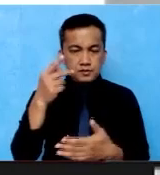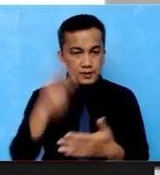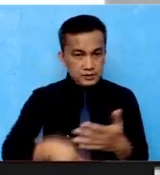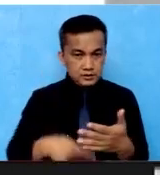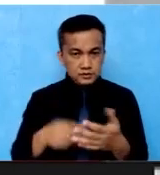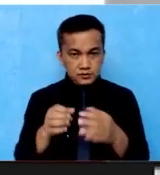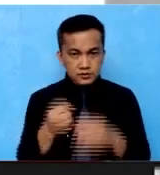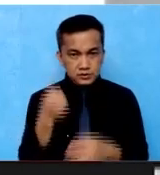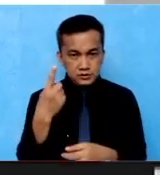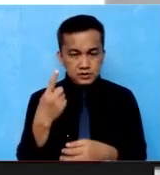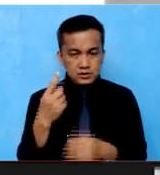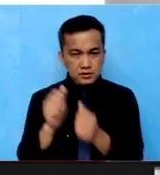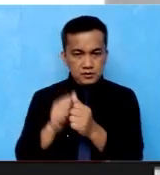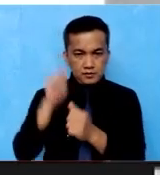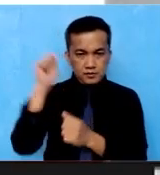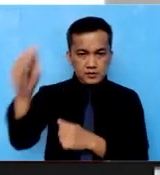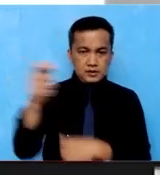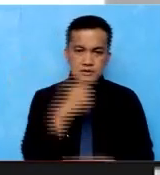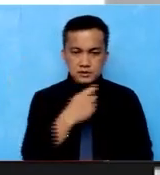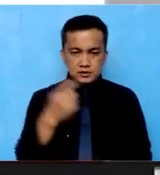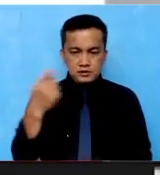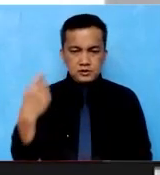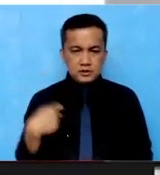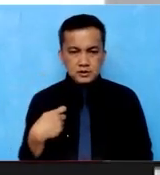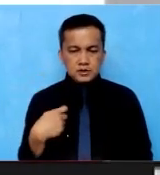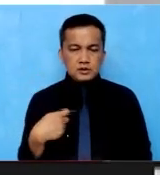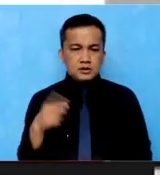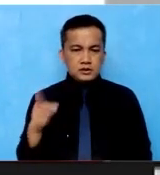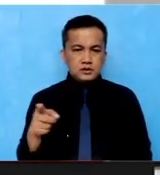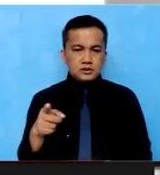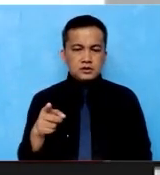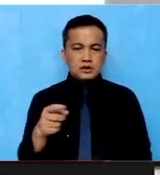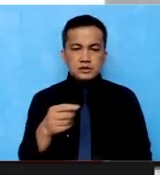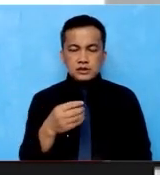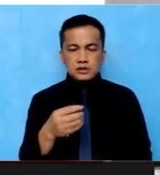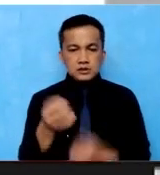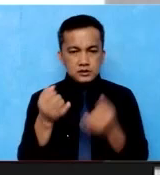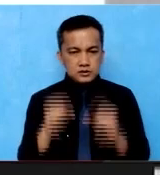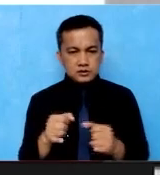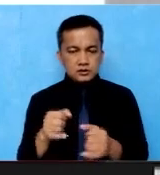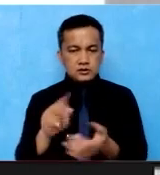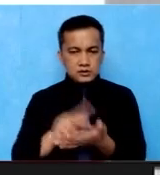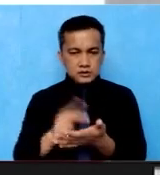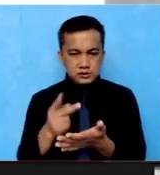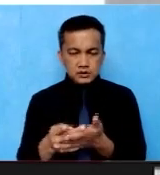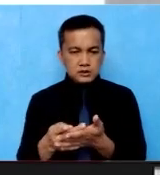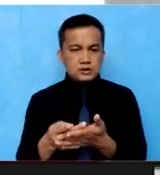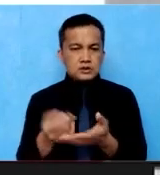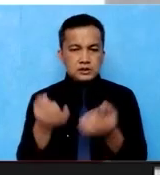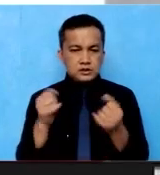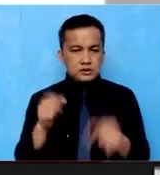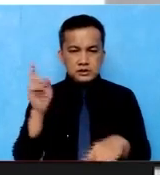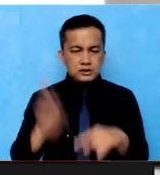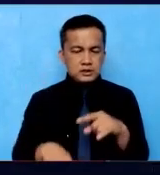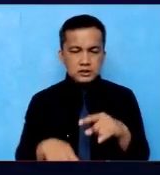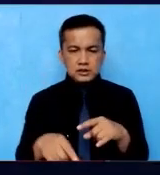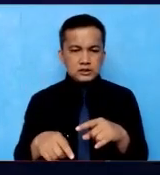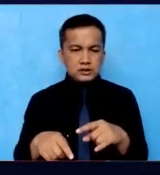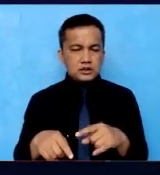faraway Ukraine is a gut issue, a kitchen issue, we realize that we cannot afford to be neutral.